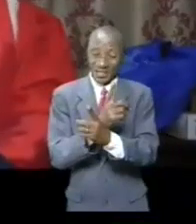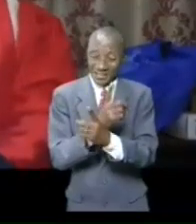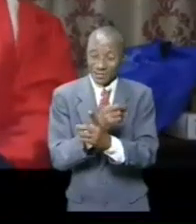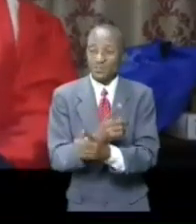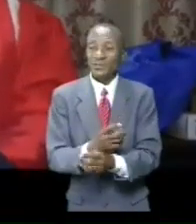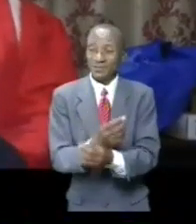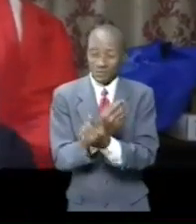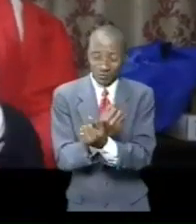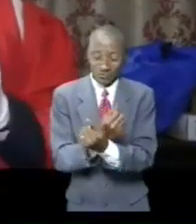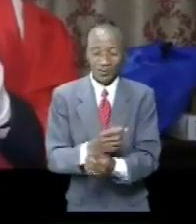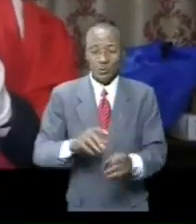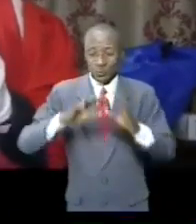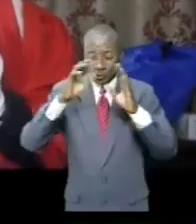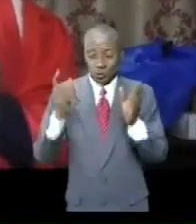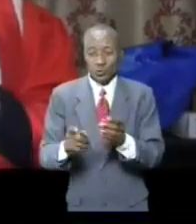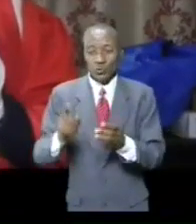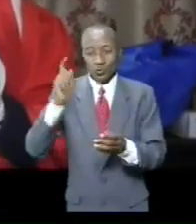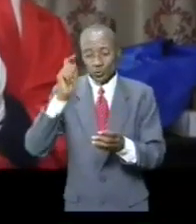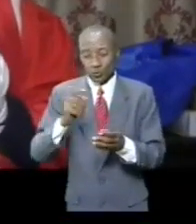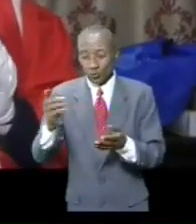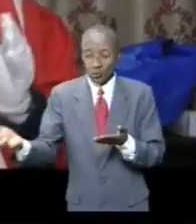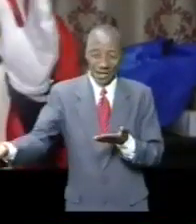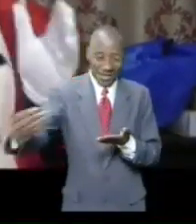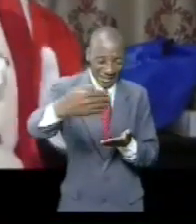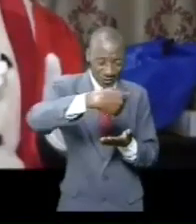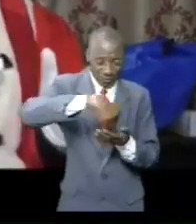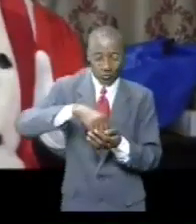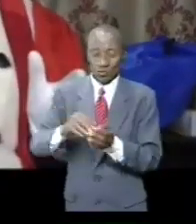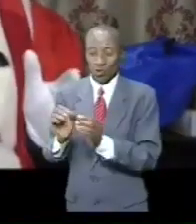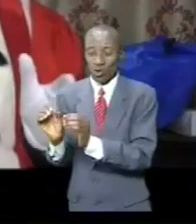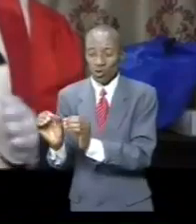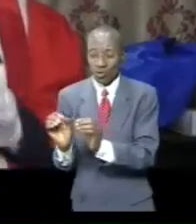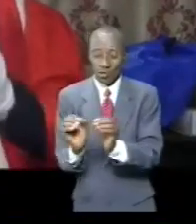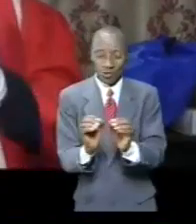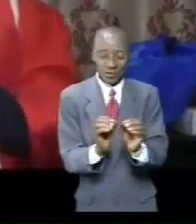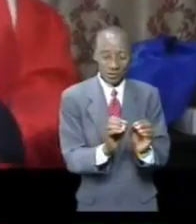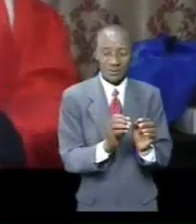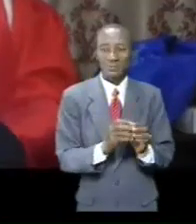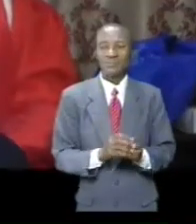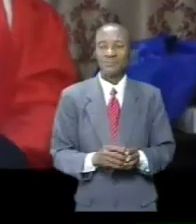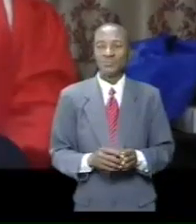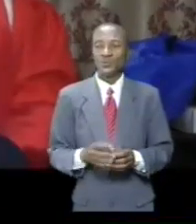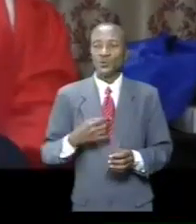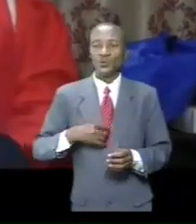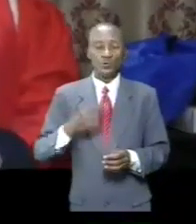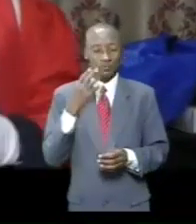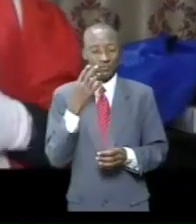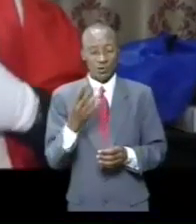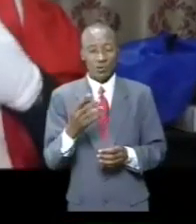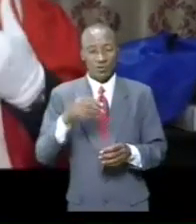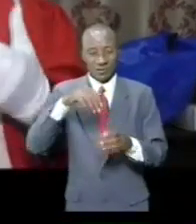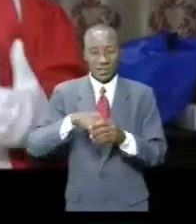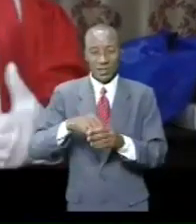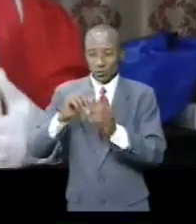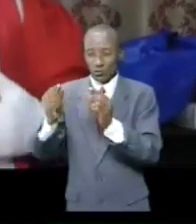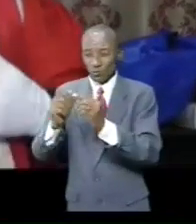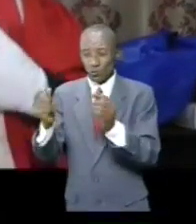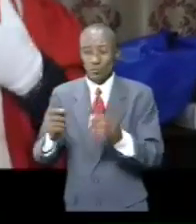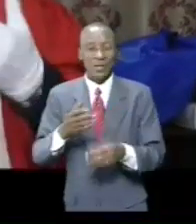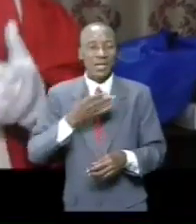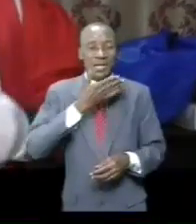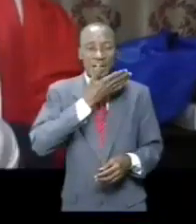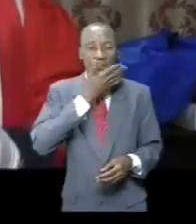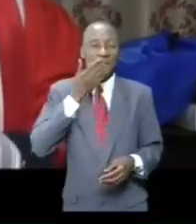choses à l'ordre. Comme ça, on trouvera à la tête de chaque juridiction les meilleurs d'entre nous pour que l'on